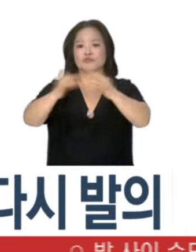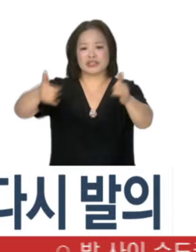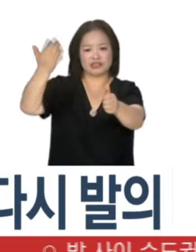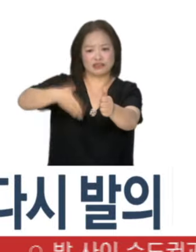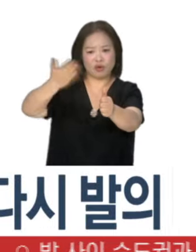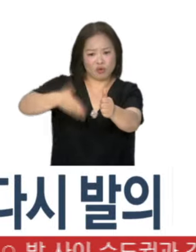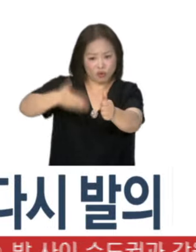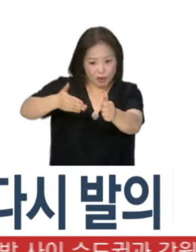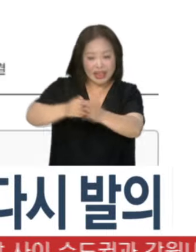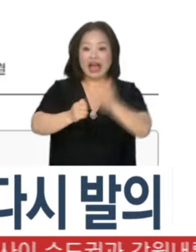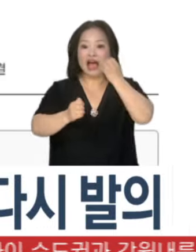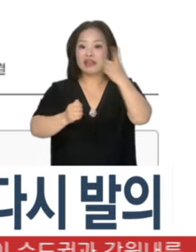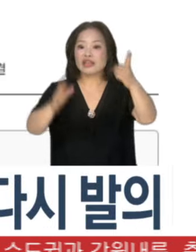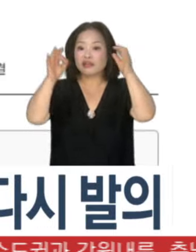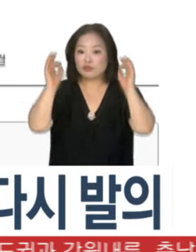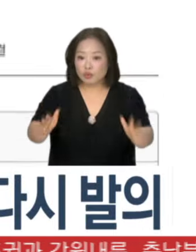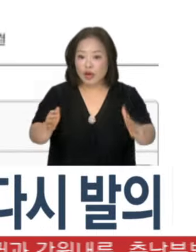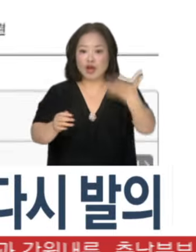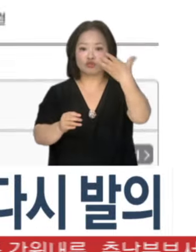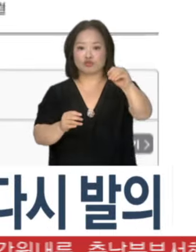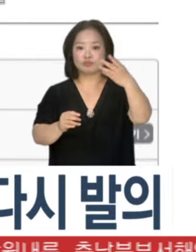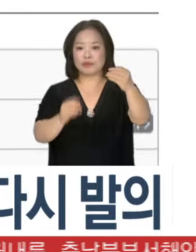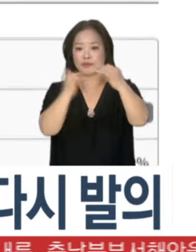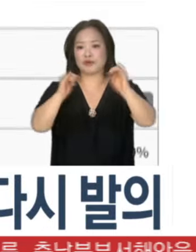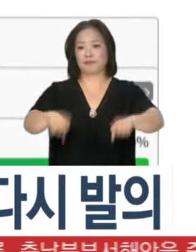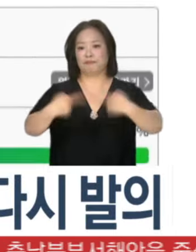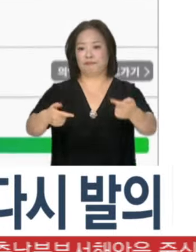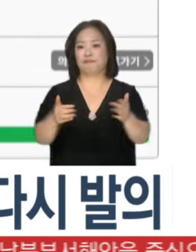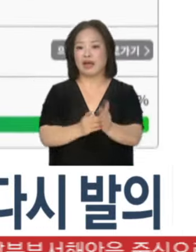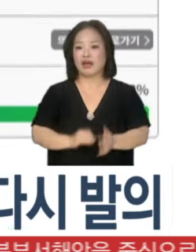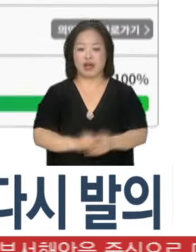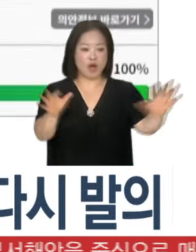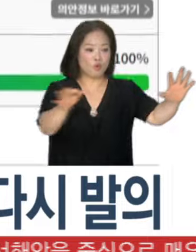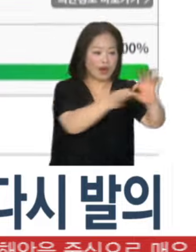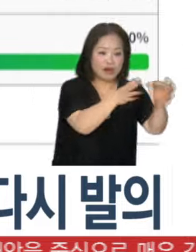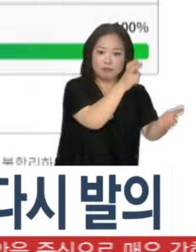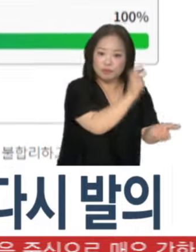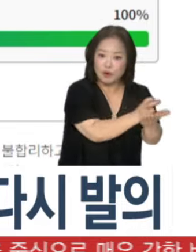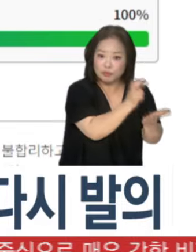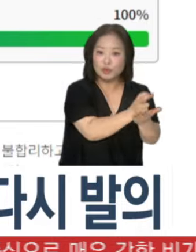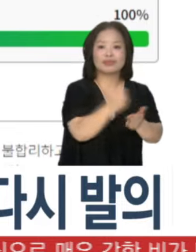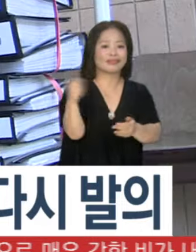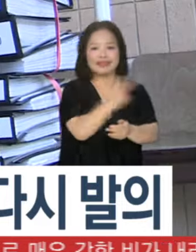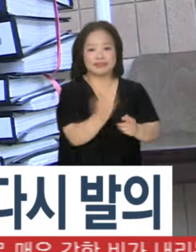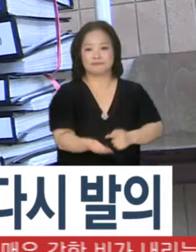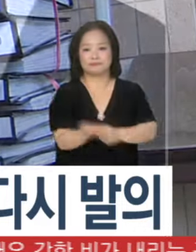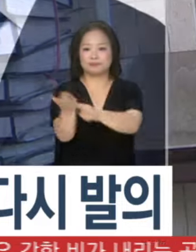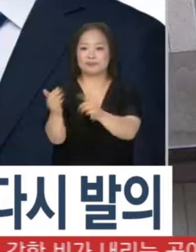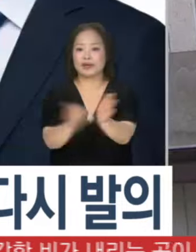나섰는데 한 달 동안 9만 명이 동참했습니다 관련 법안도 다시